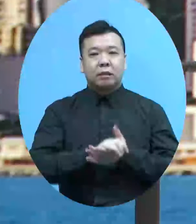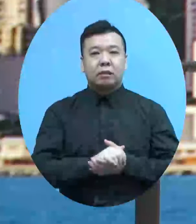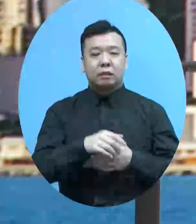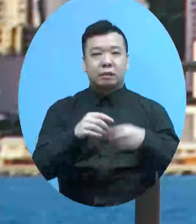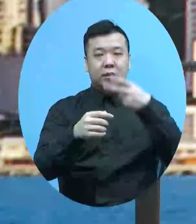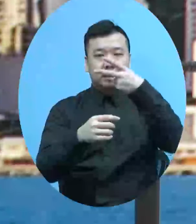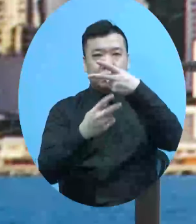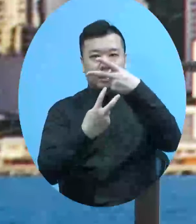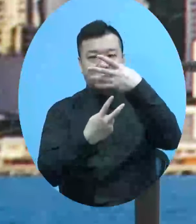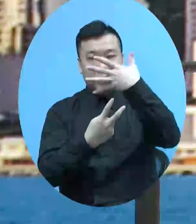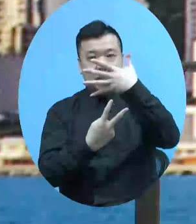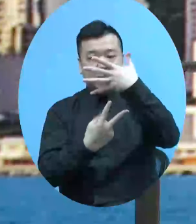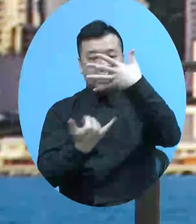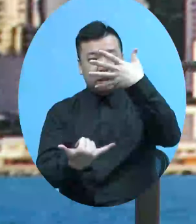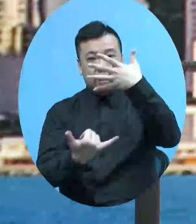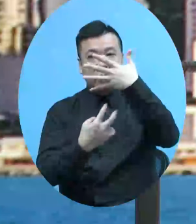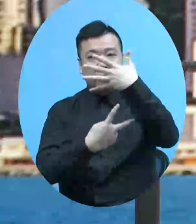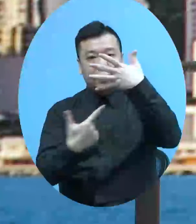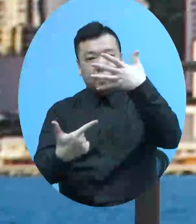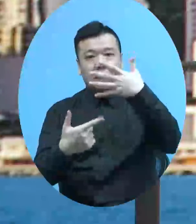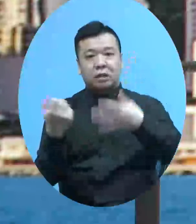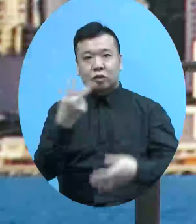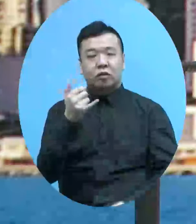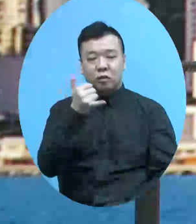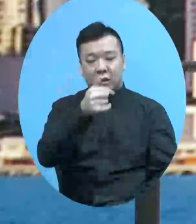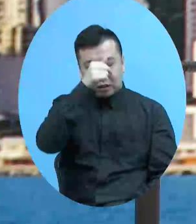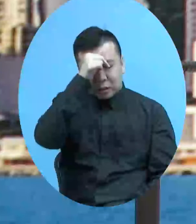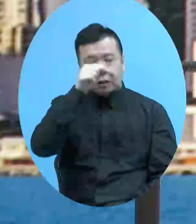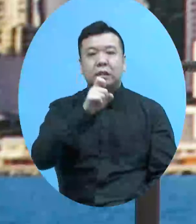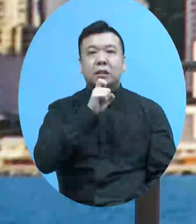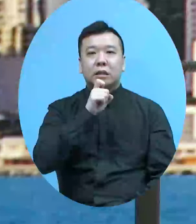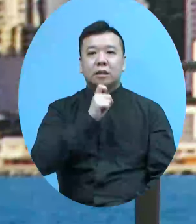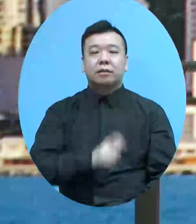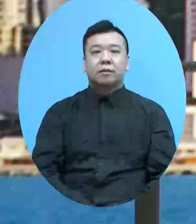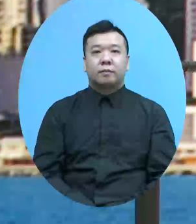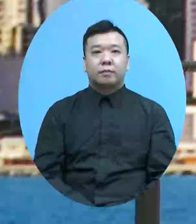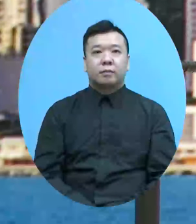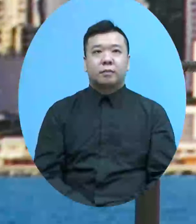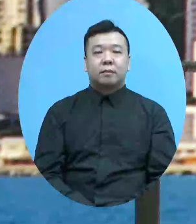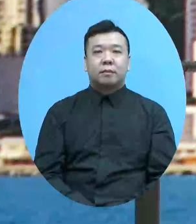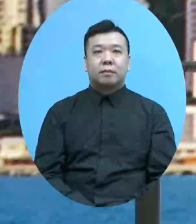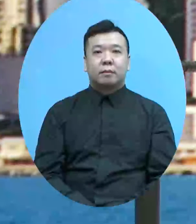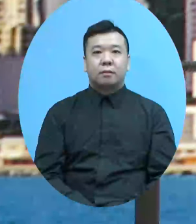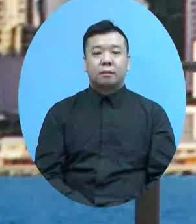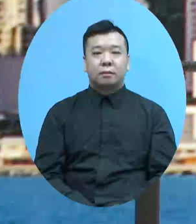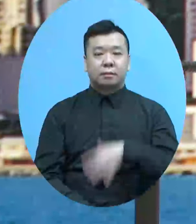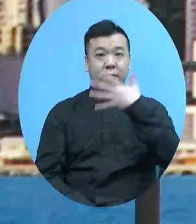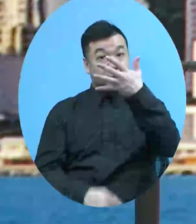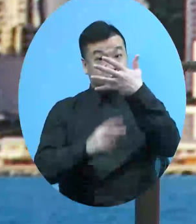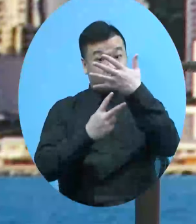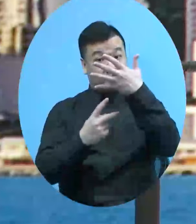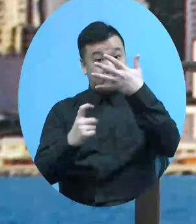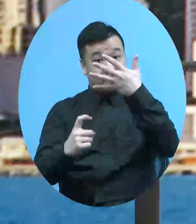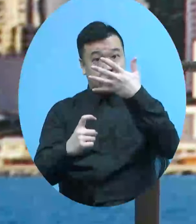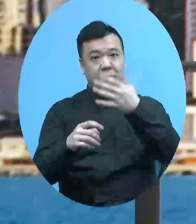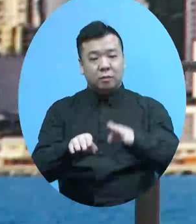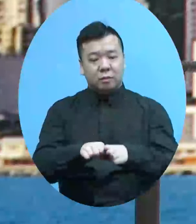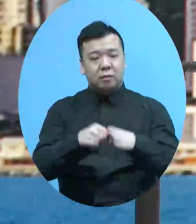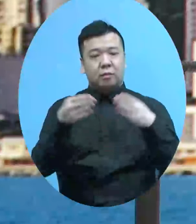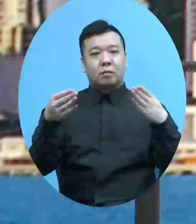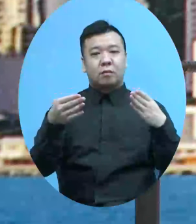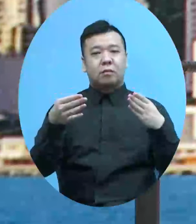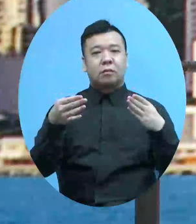28日都回去了再看私家醫生那在29日就開始